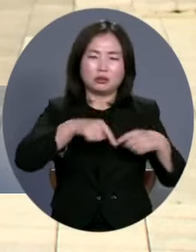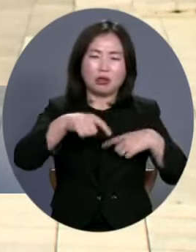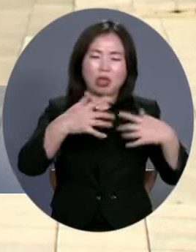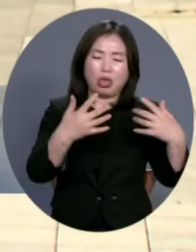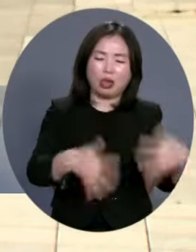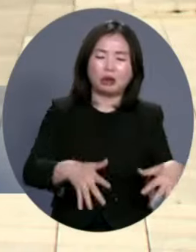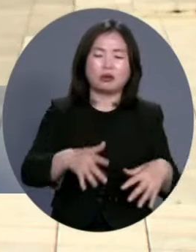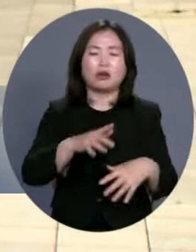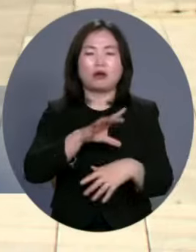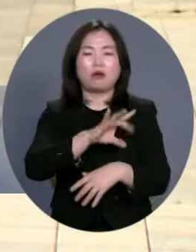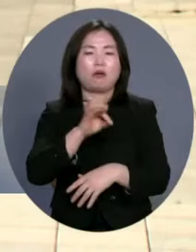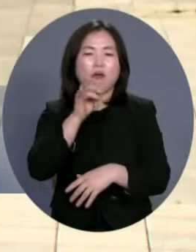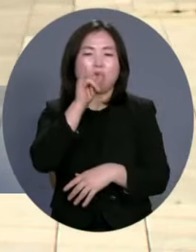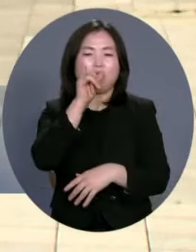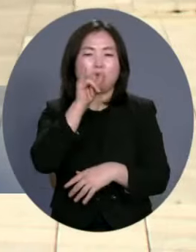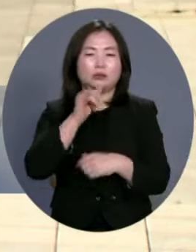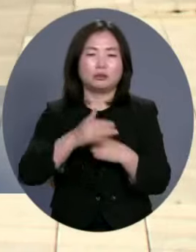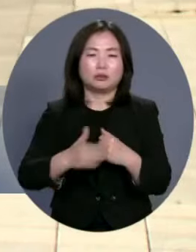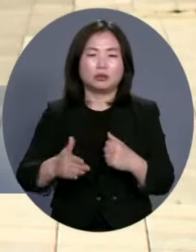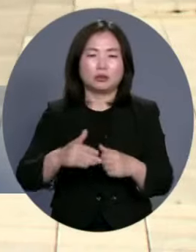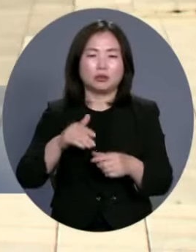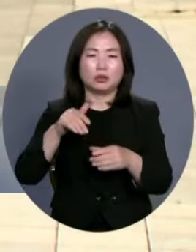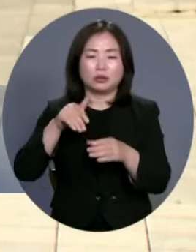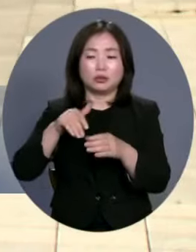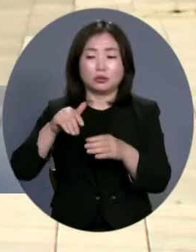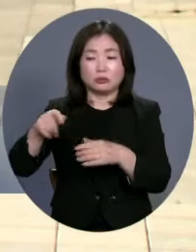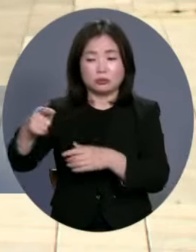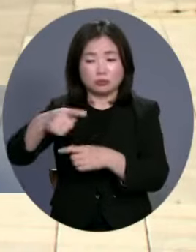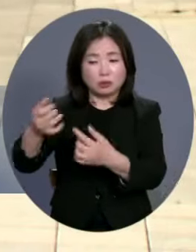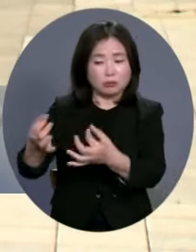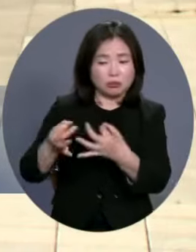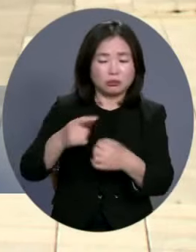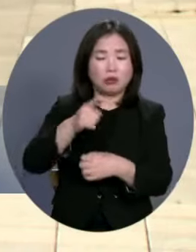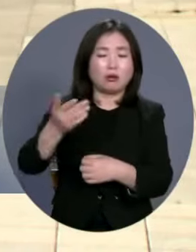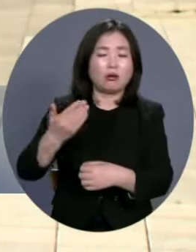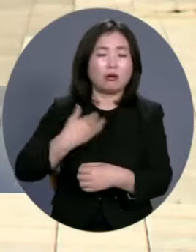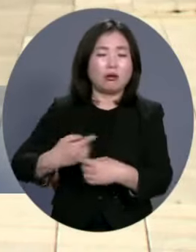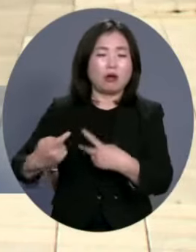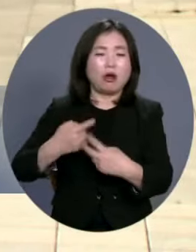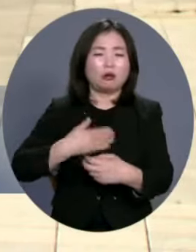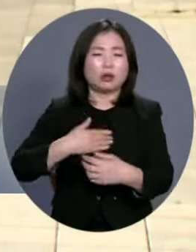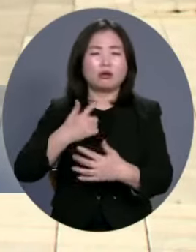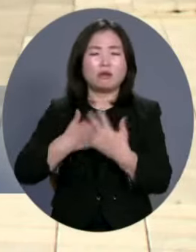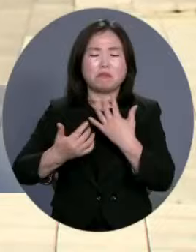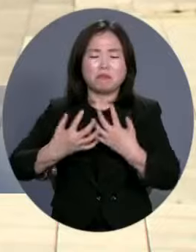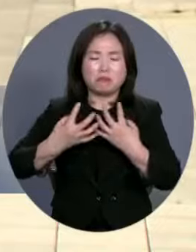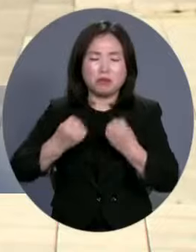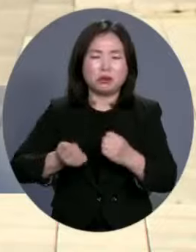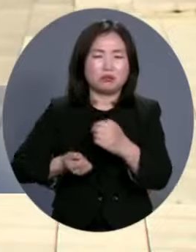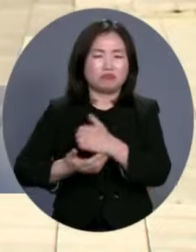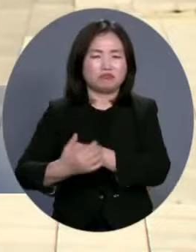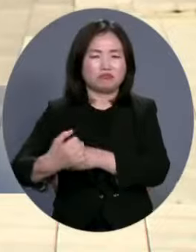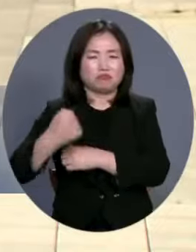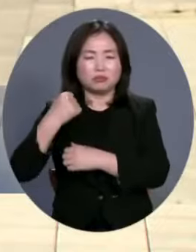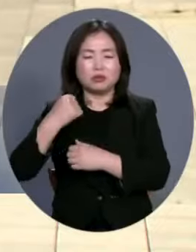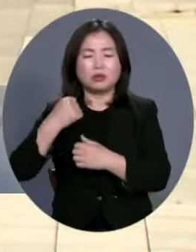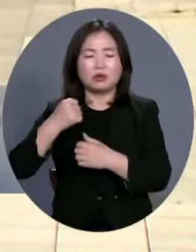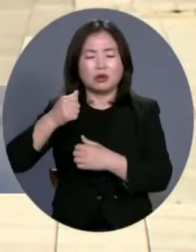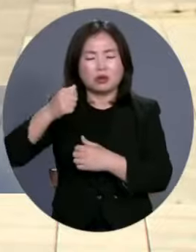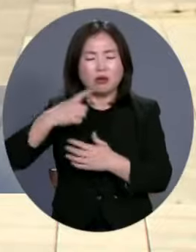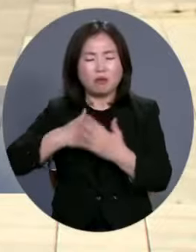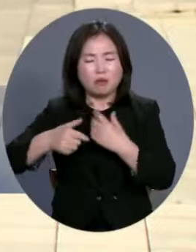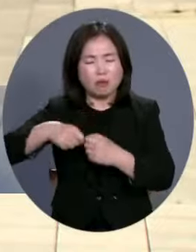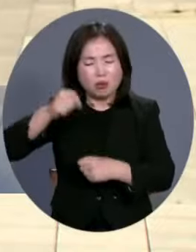약할 때가 있었습니다만은 유권자들이 이제는 그런 것을 잘 알고 경험 많고 영향력 있는